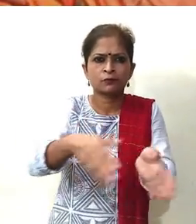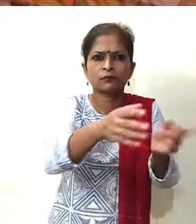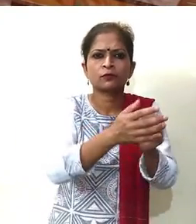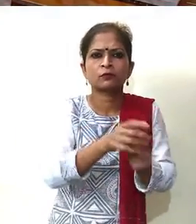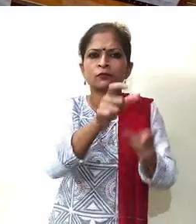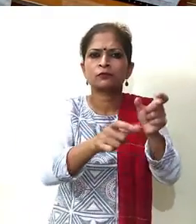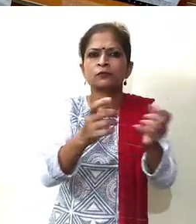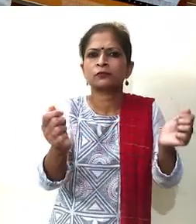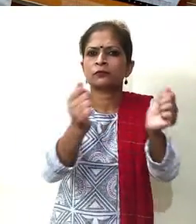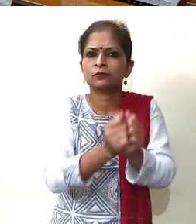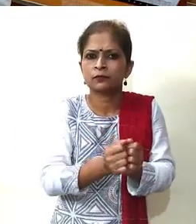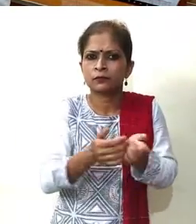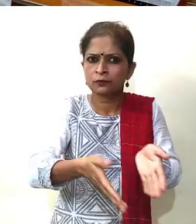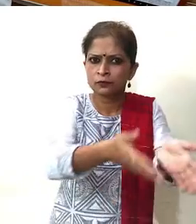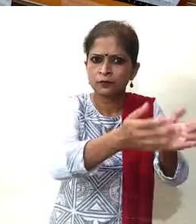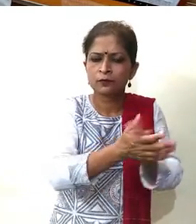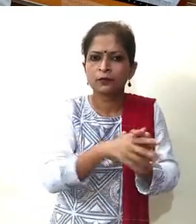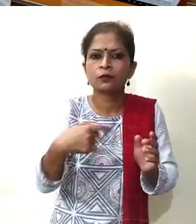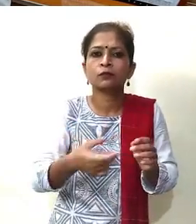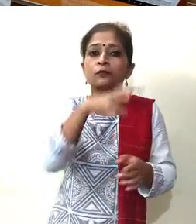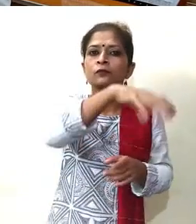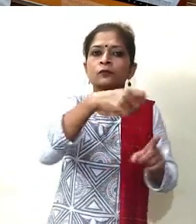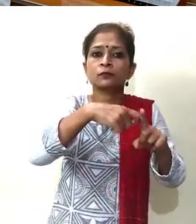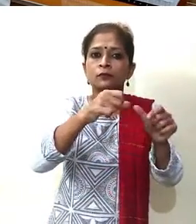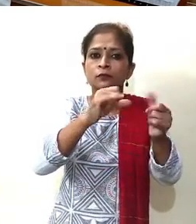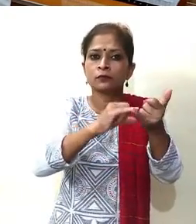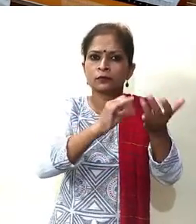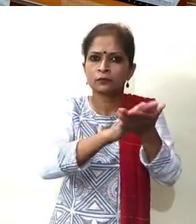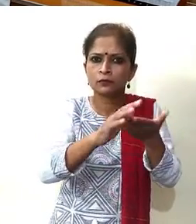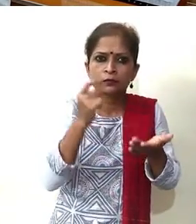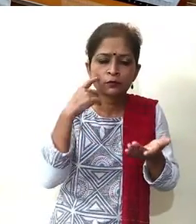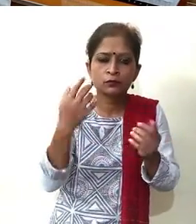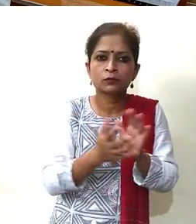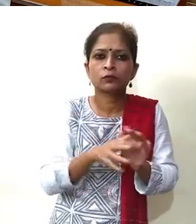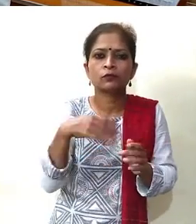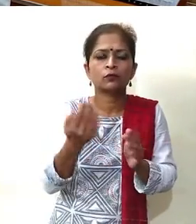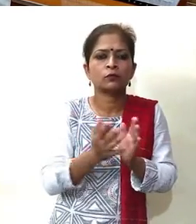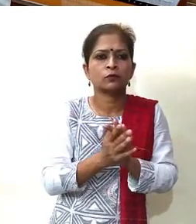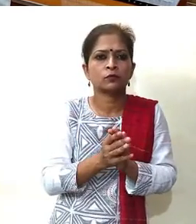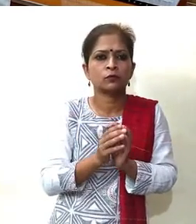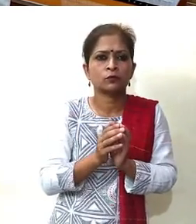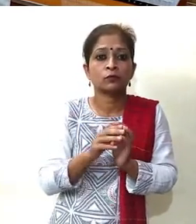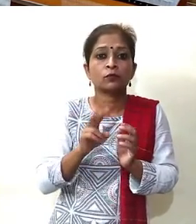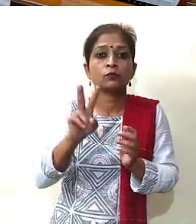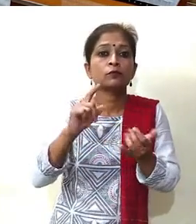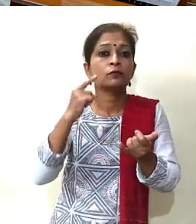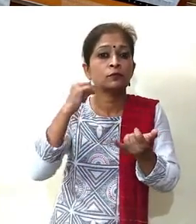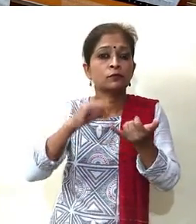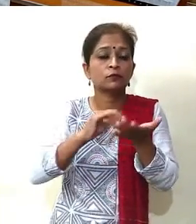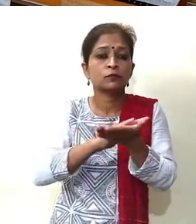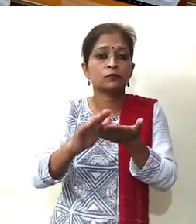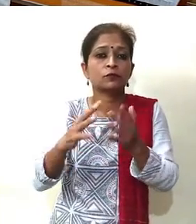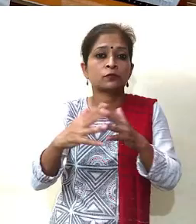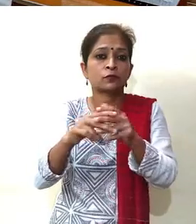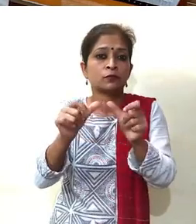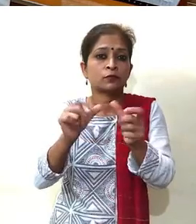निकल रहे थे काशी विश्वनाथ के पास थे। तो विश्वनाथ बाबा को पता था कि हाँ, बोलते तो हो, बहुत हद तक